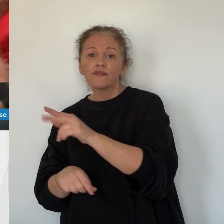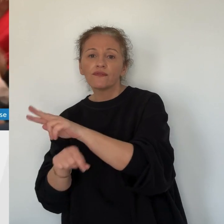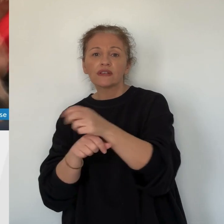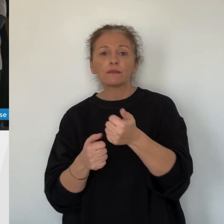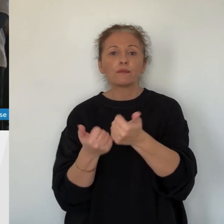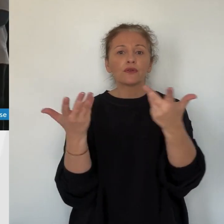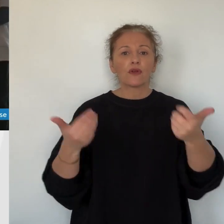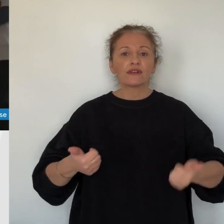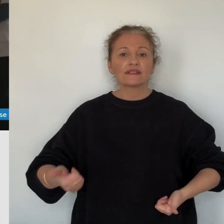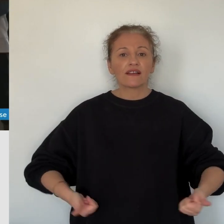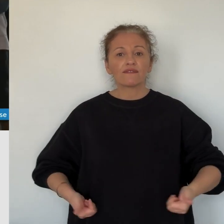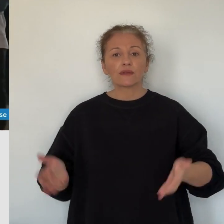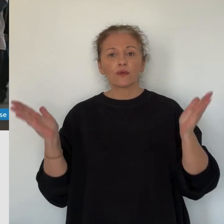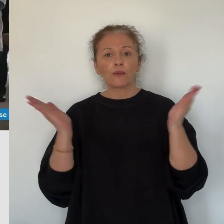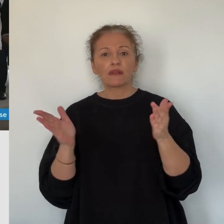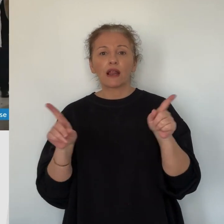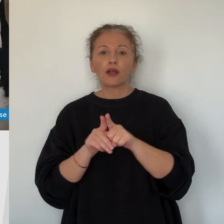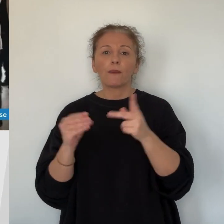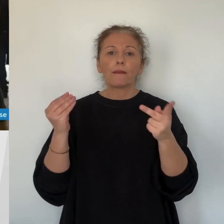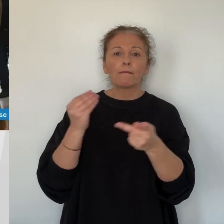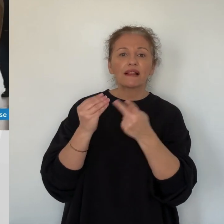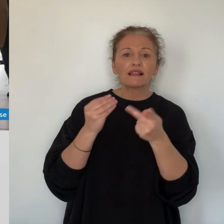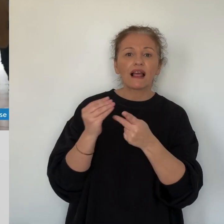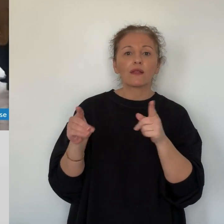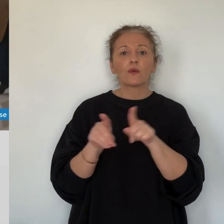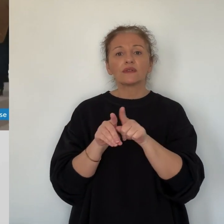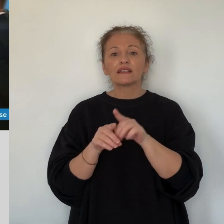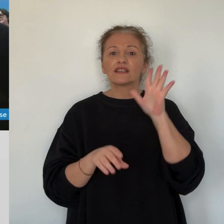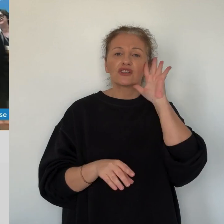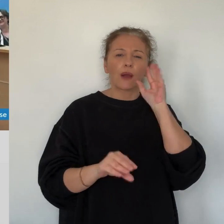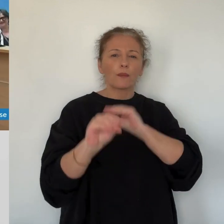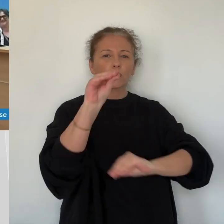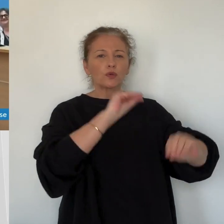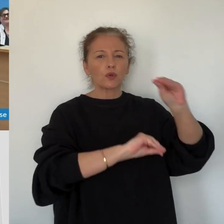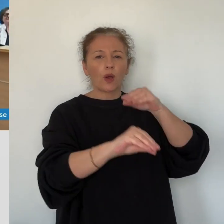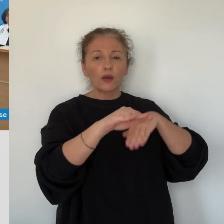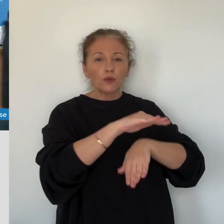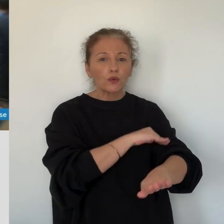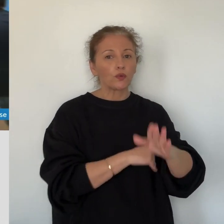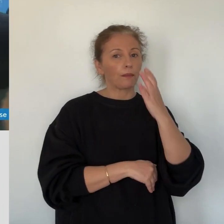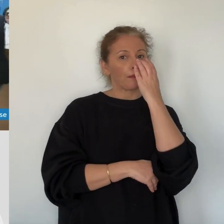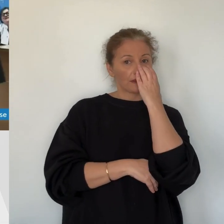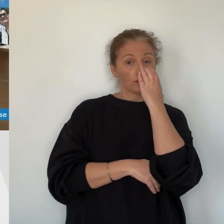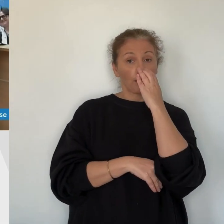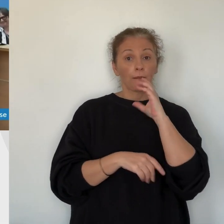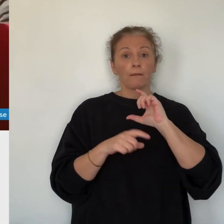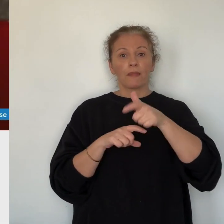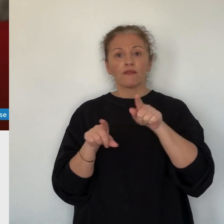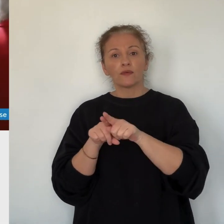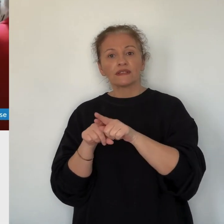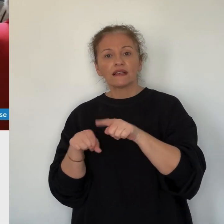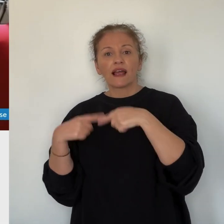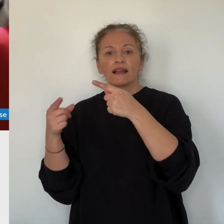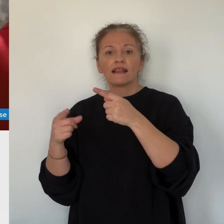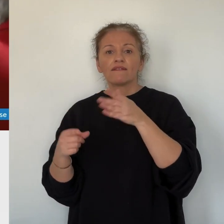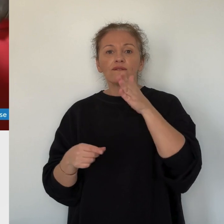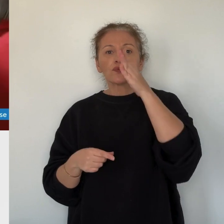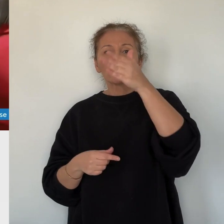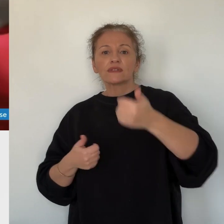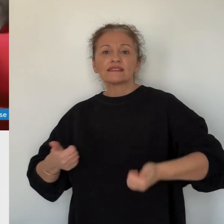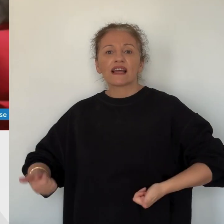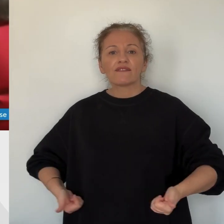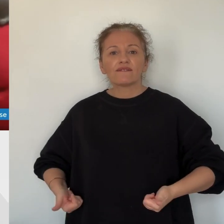élus, accompagnés de la direction de l'hôpital, du maire d'Ajaccio et de 3 des 4 députés corses, ont au préalable visité les services déjà en marche comme la pédiatrie ou le